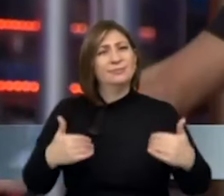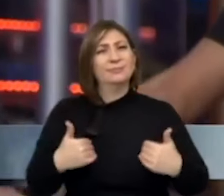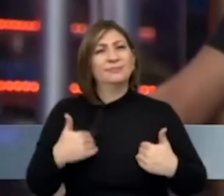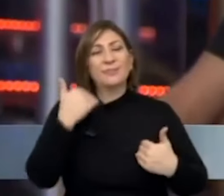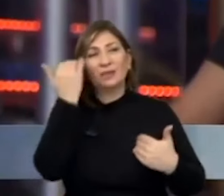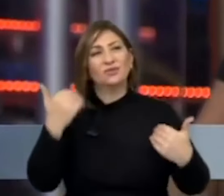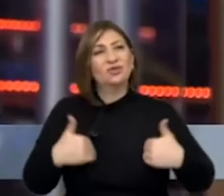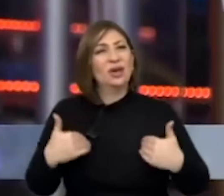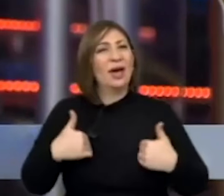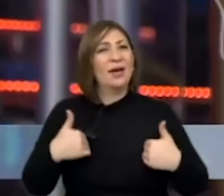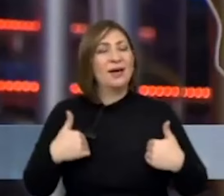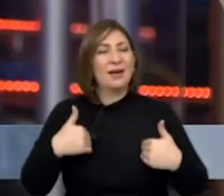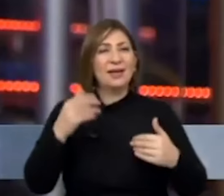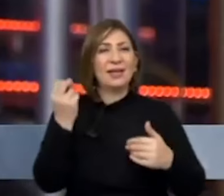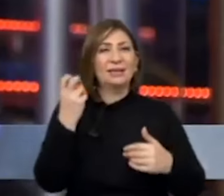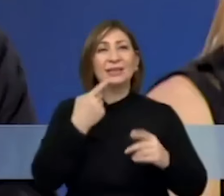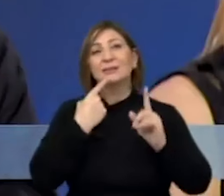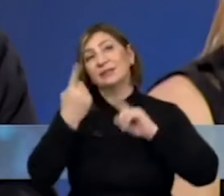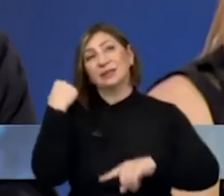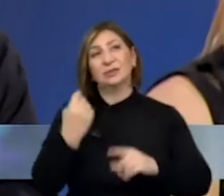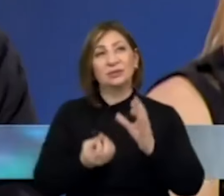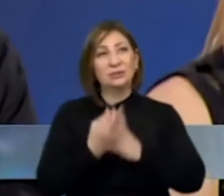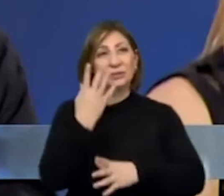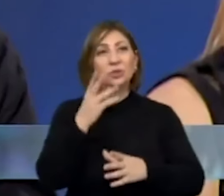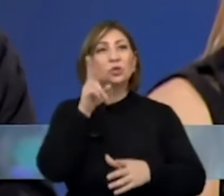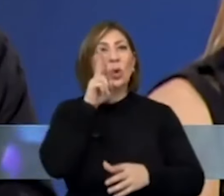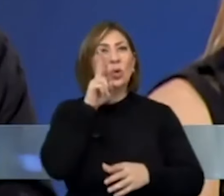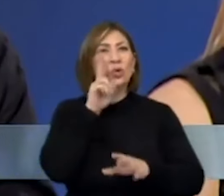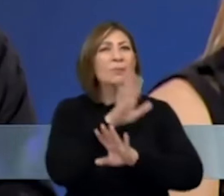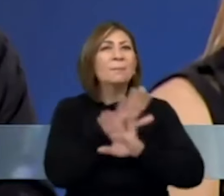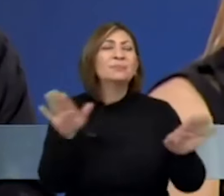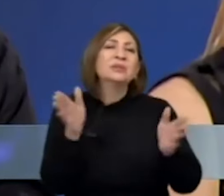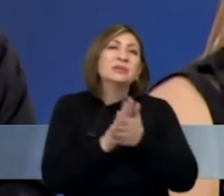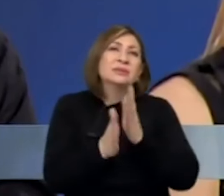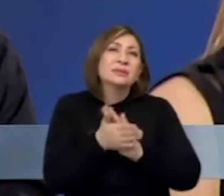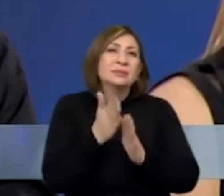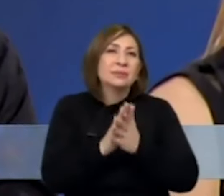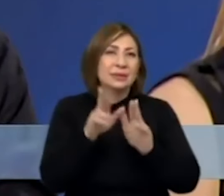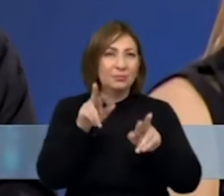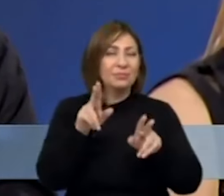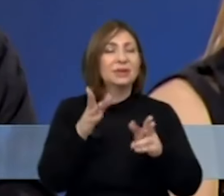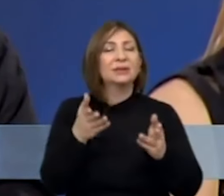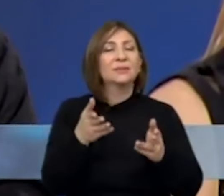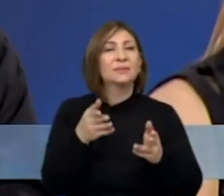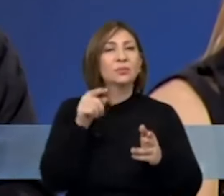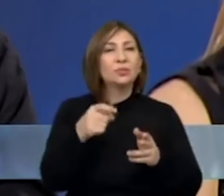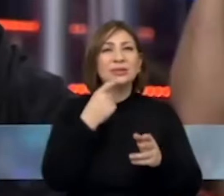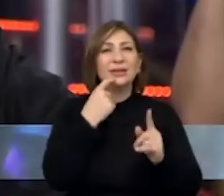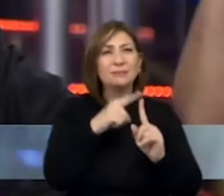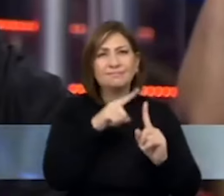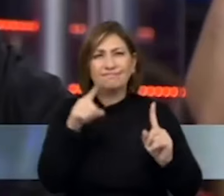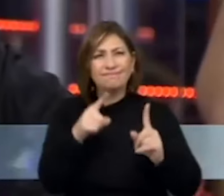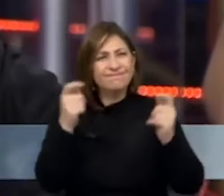Ve akciğer kanseri geçen sene ortaya çıktı. 4. evre, son terminal dönem geçen sene çıktı. Ve bu seneye